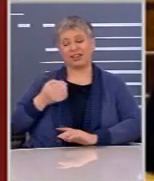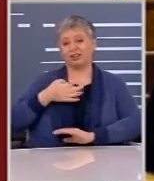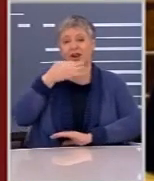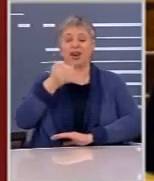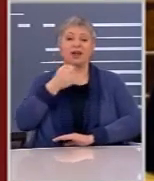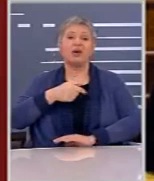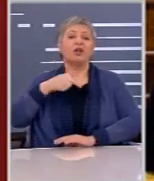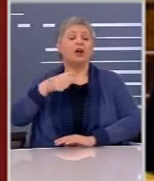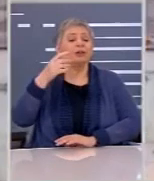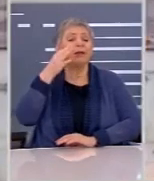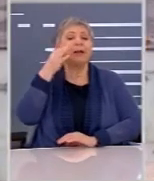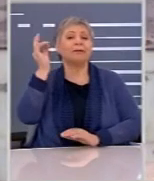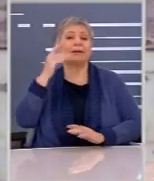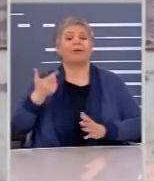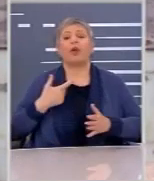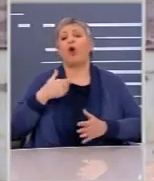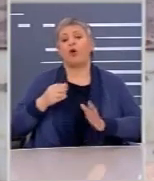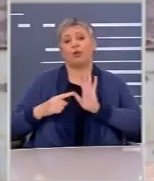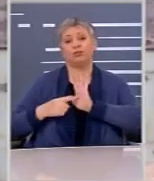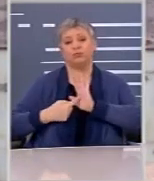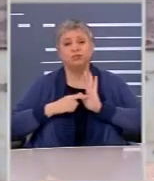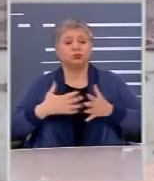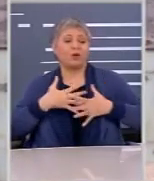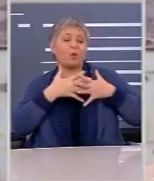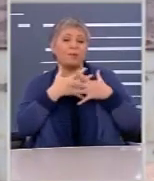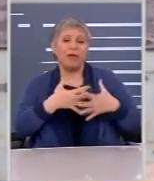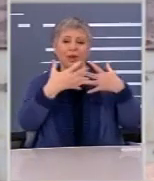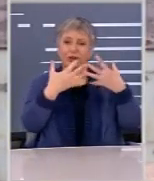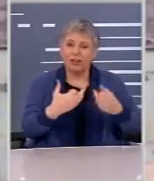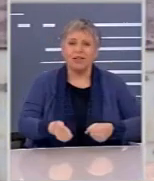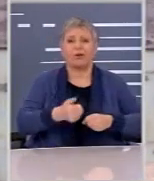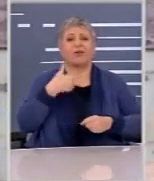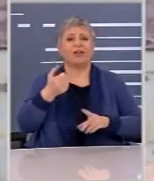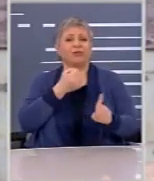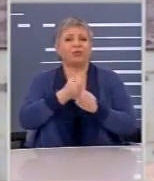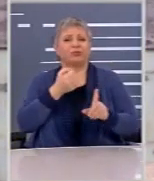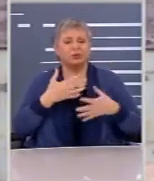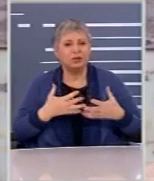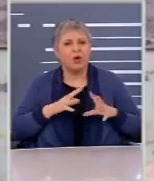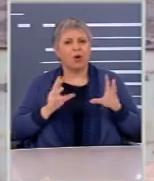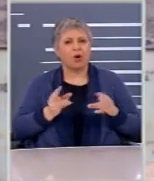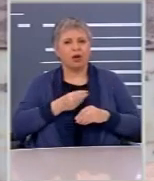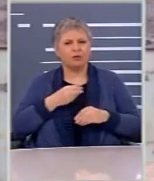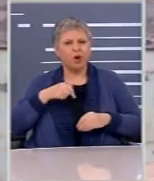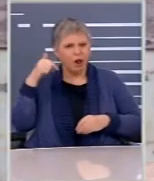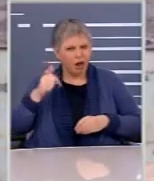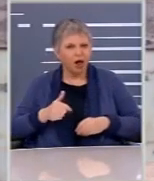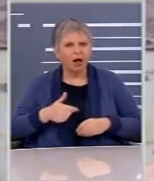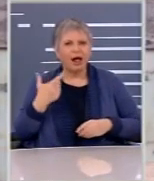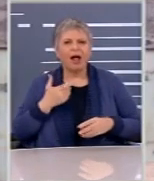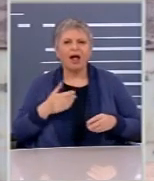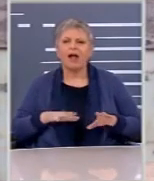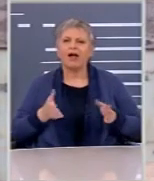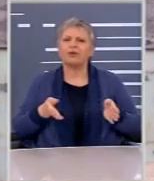περιπτώσεις, ότι είναι προϊόν ζήλιας, προϊόν αγάπης, προϊόν διεκδίκησης, η άσκηση της βίας, είναι